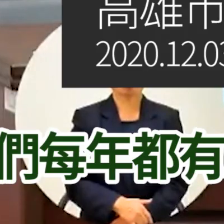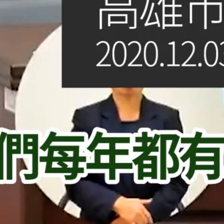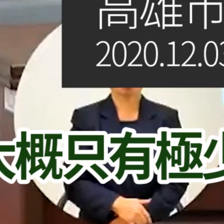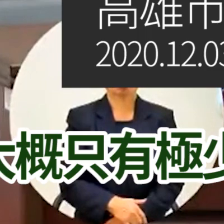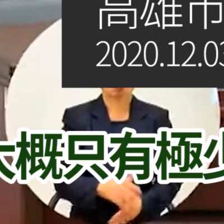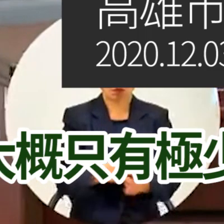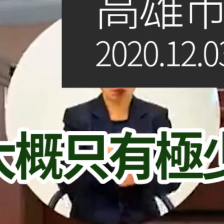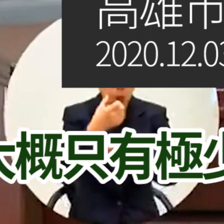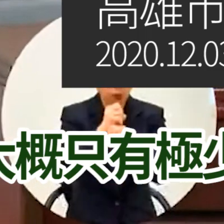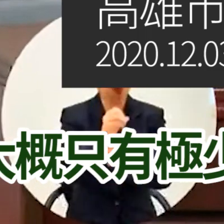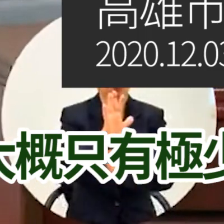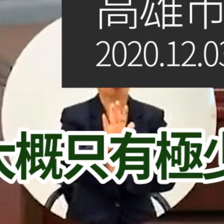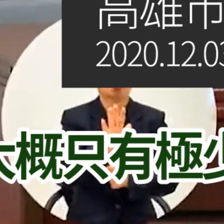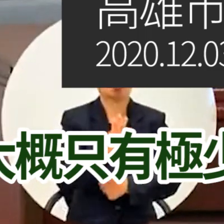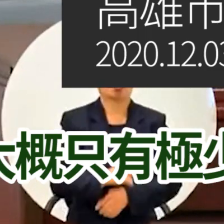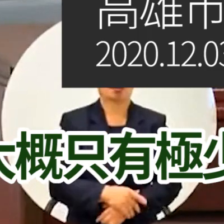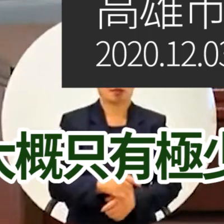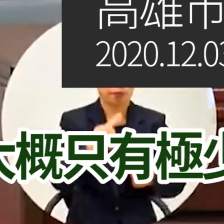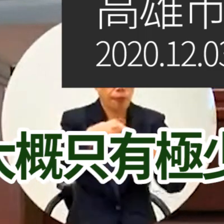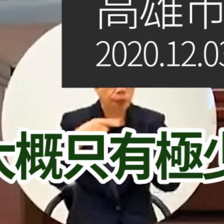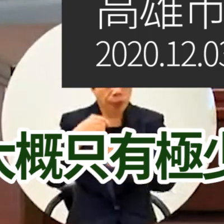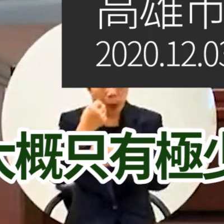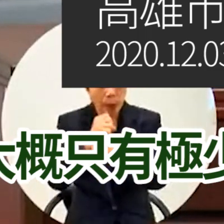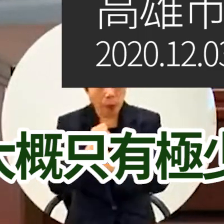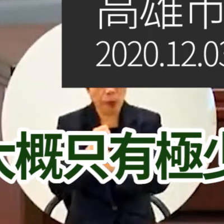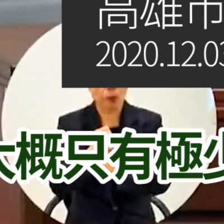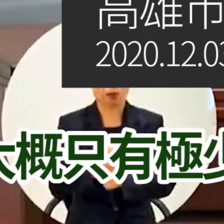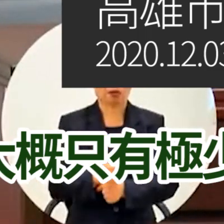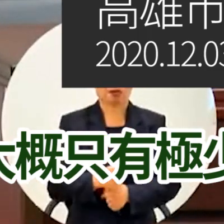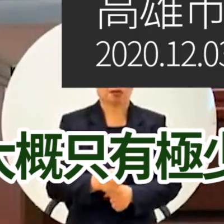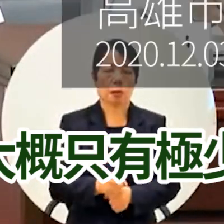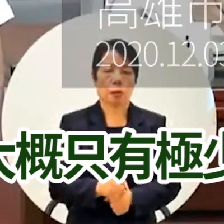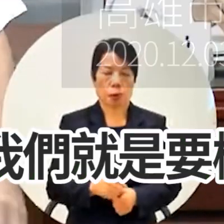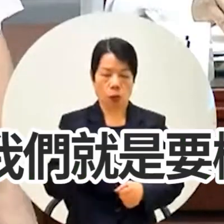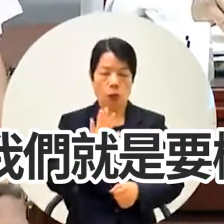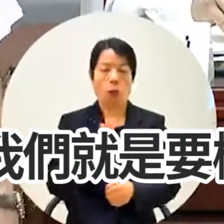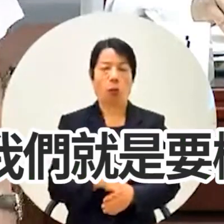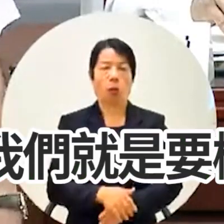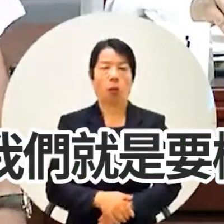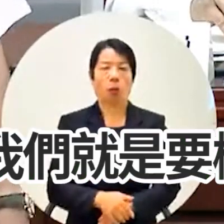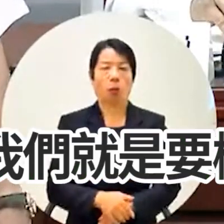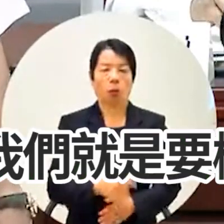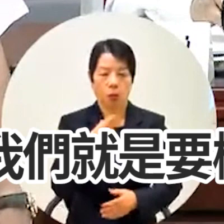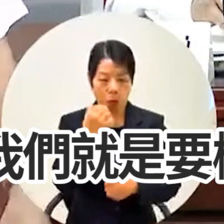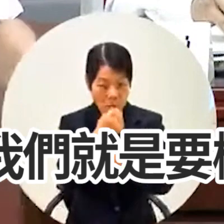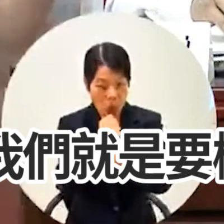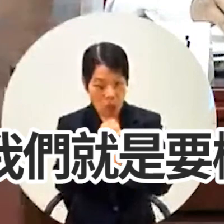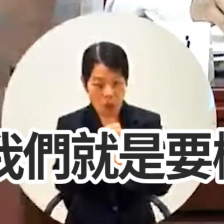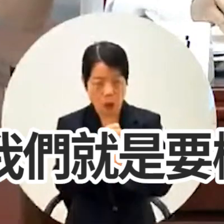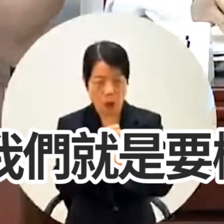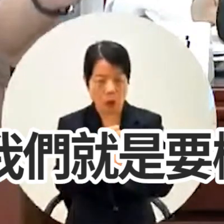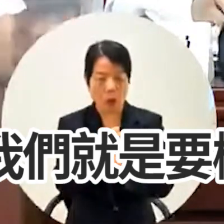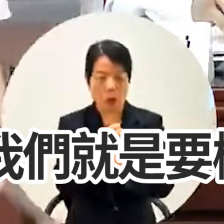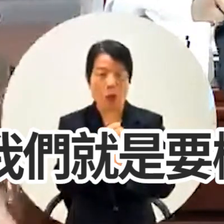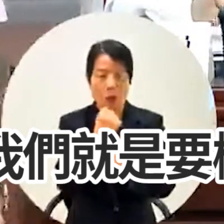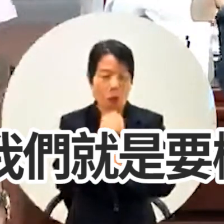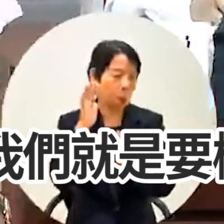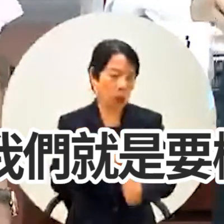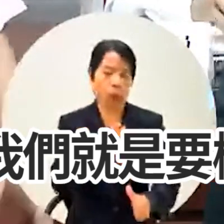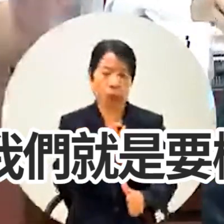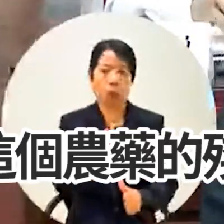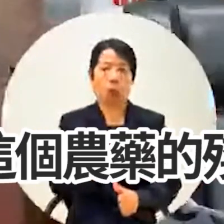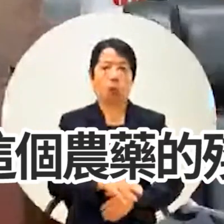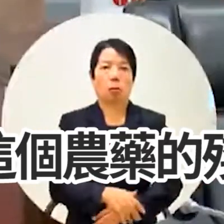严啦吼，那阿免联验的部分大概做了少极少部分五不合格。 对嘛？我们就是要检验